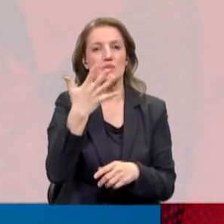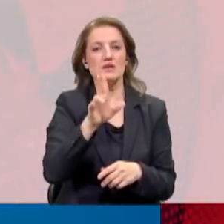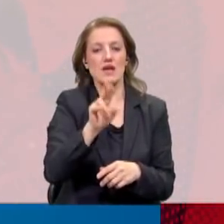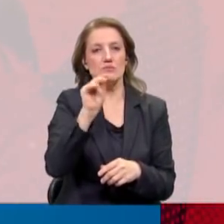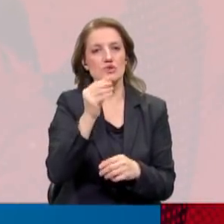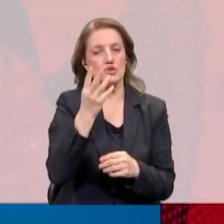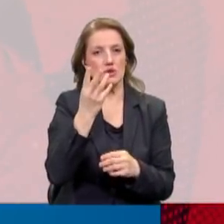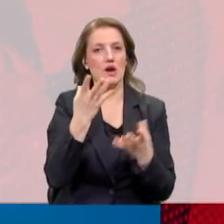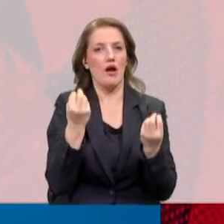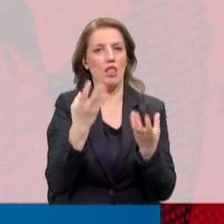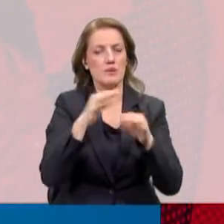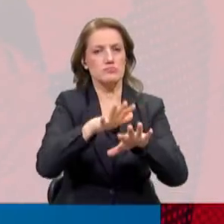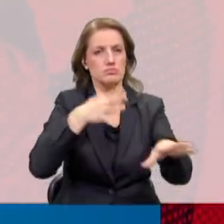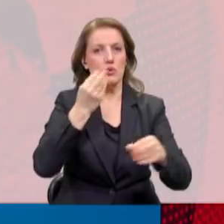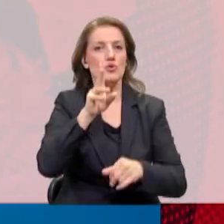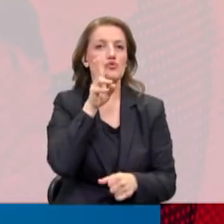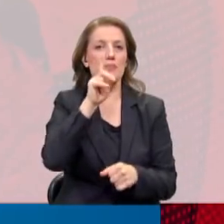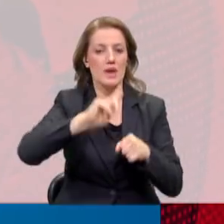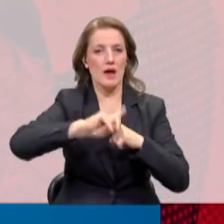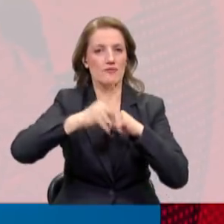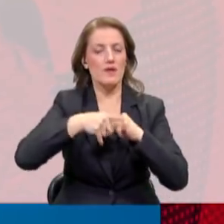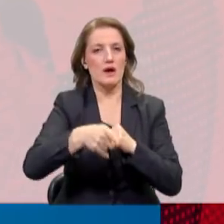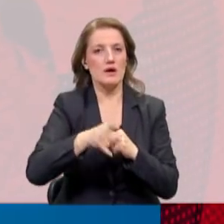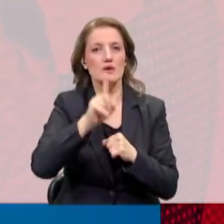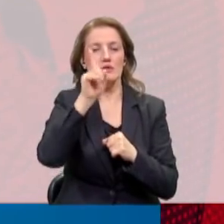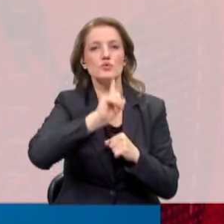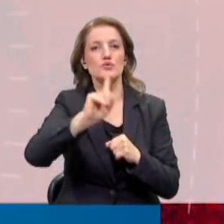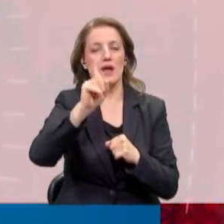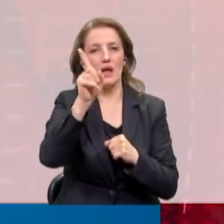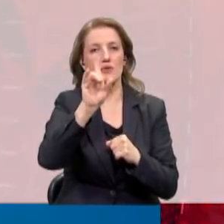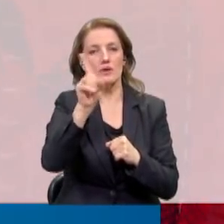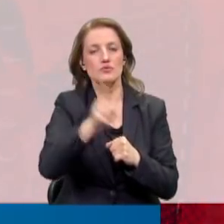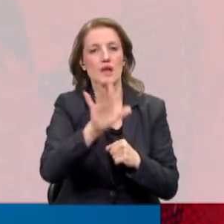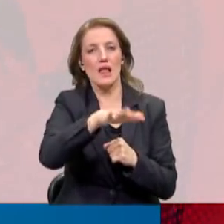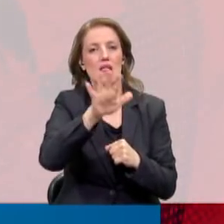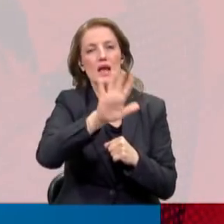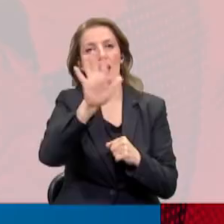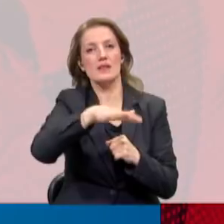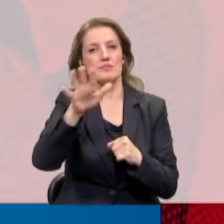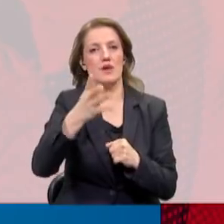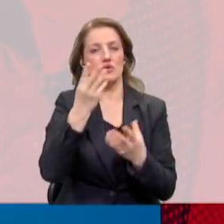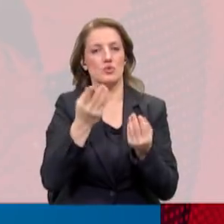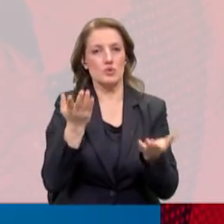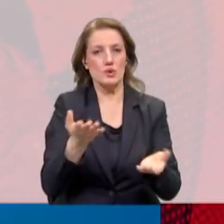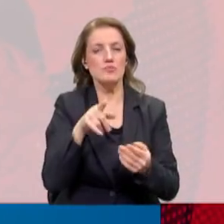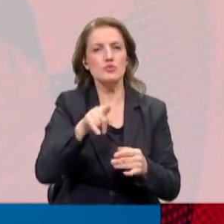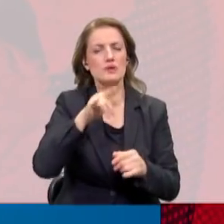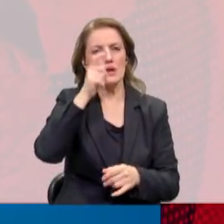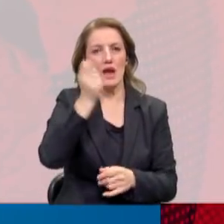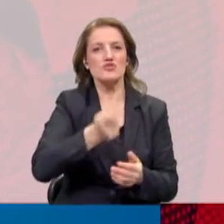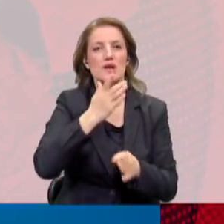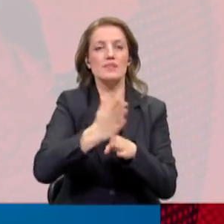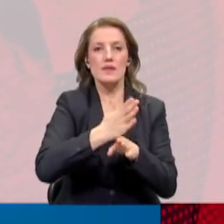%65-70'lerin üzerine çıkarken son bir hafta boyunca %50-55'ler civarında seyretti. Bunun asıl